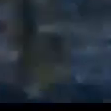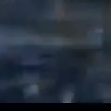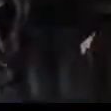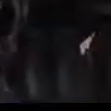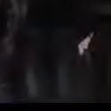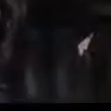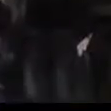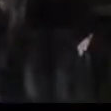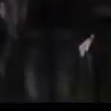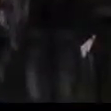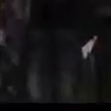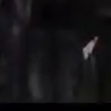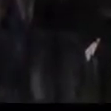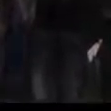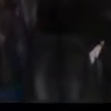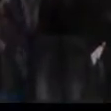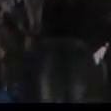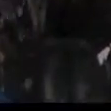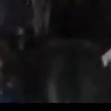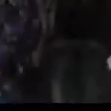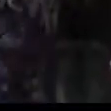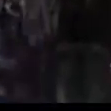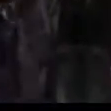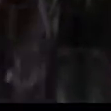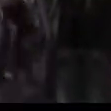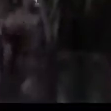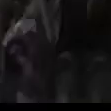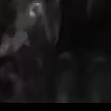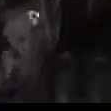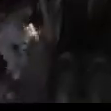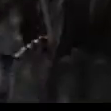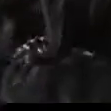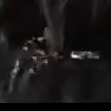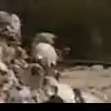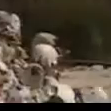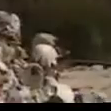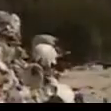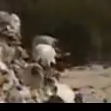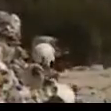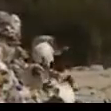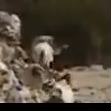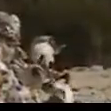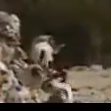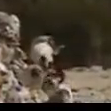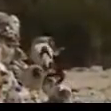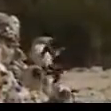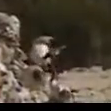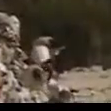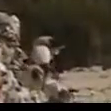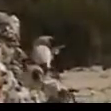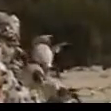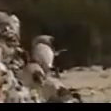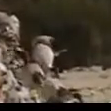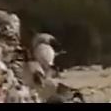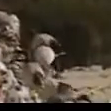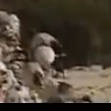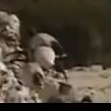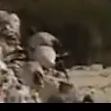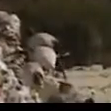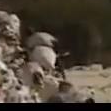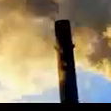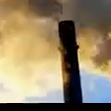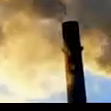qilmoqda. Biz kundalik hayotimizda ishlatayotgan mahsulot chiqindilarini duch kelgan joylarga